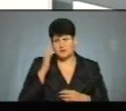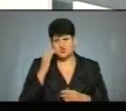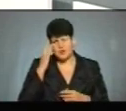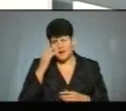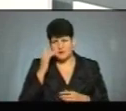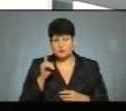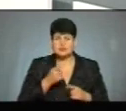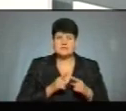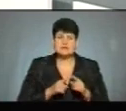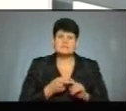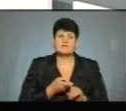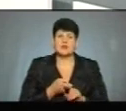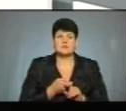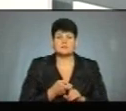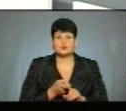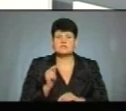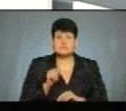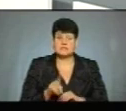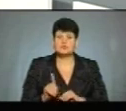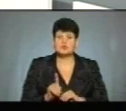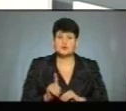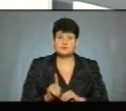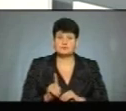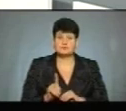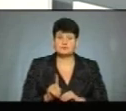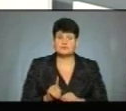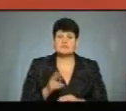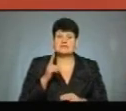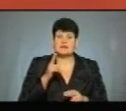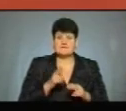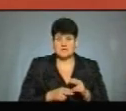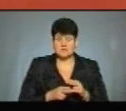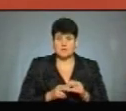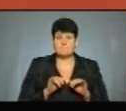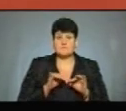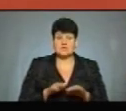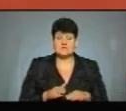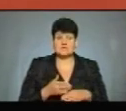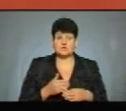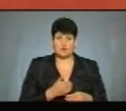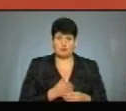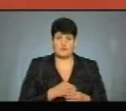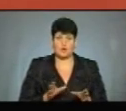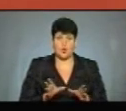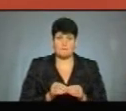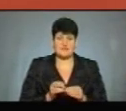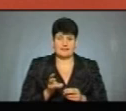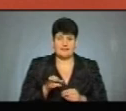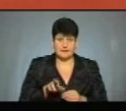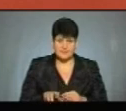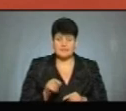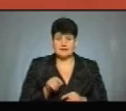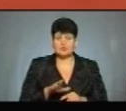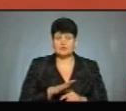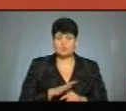це пов'язано з тим, щоб вже завершити процес добровільного об'єднання. В принципі, те, що відбувалося